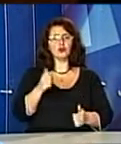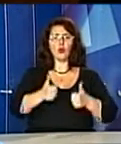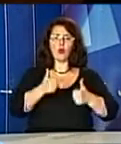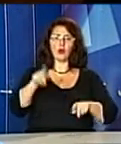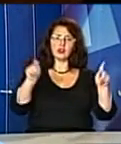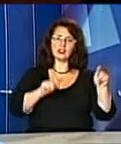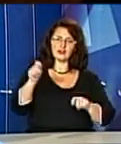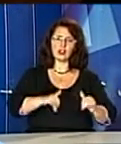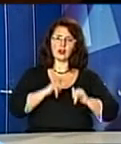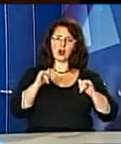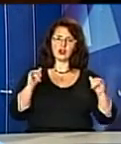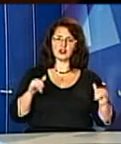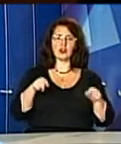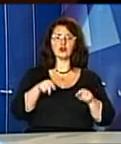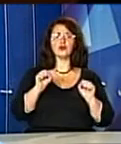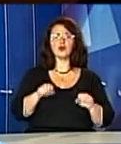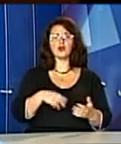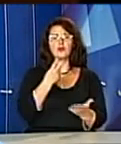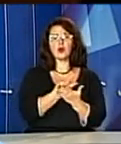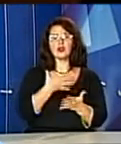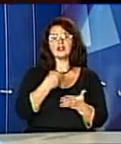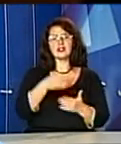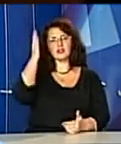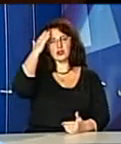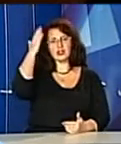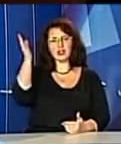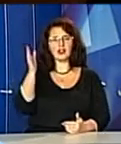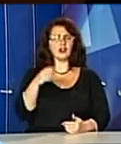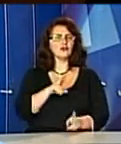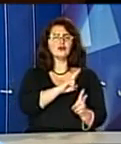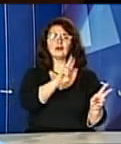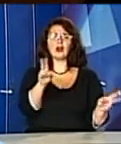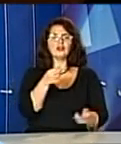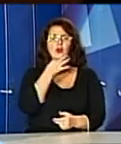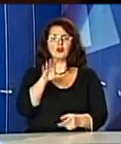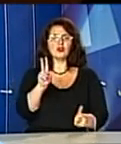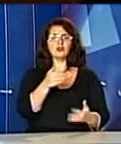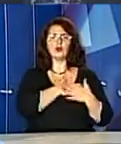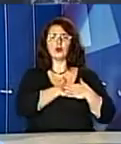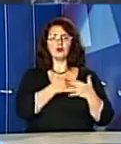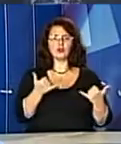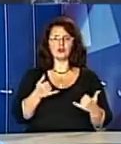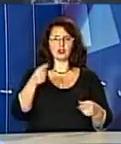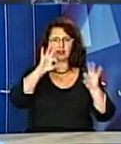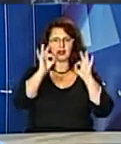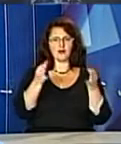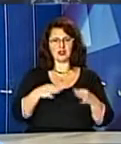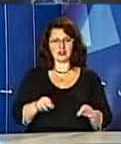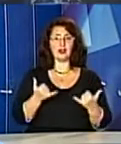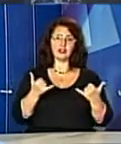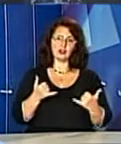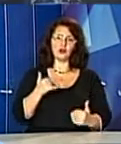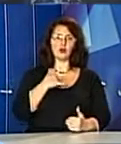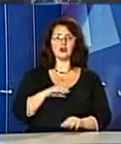фестиваль розвивається. І тут можуть проявити свої таланти будь-хто, хто любить сучасне мистецтво. На цьому у нас